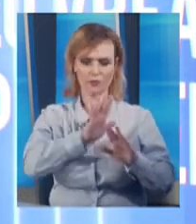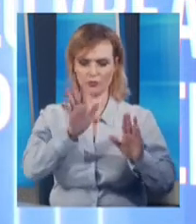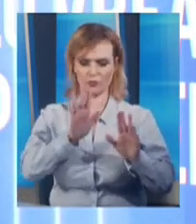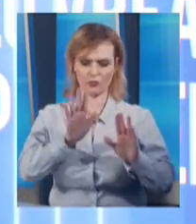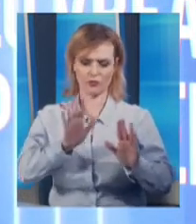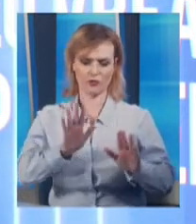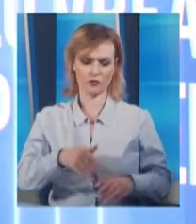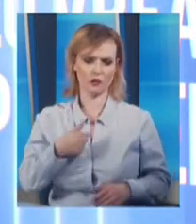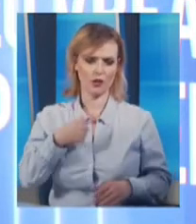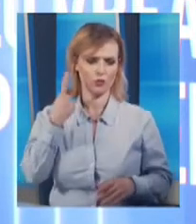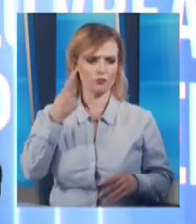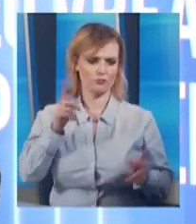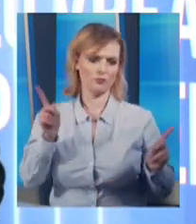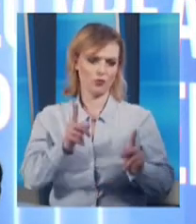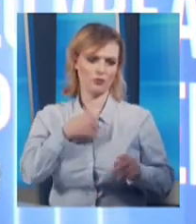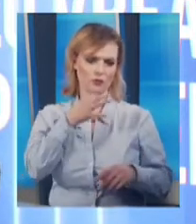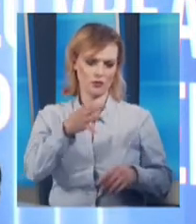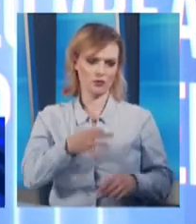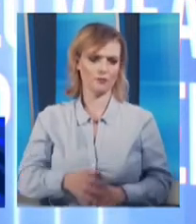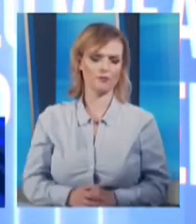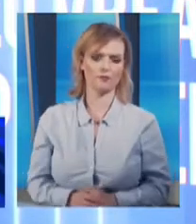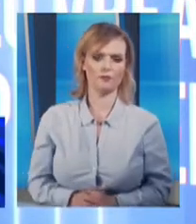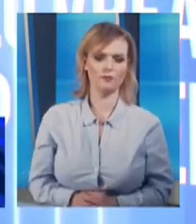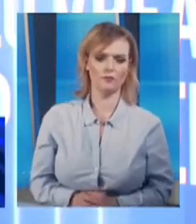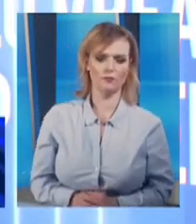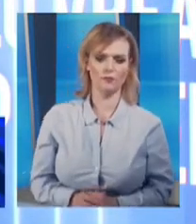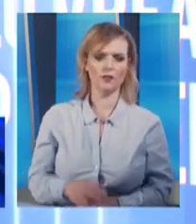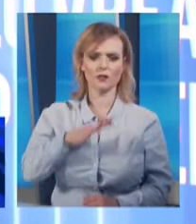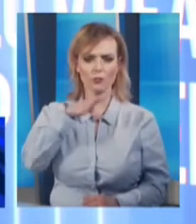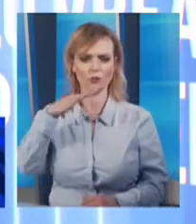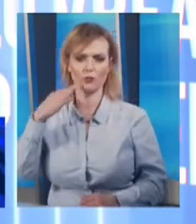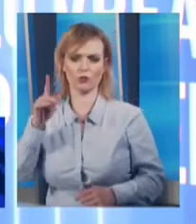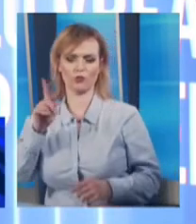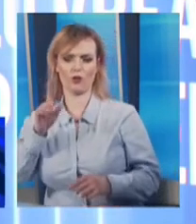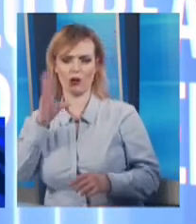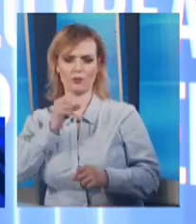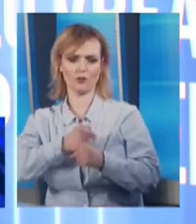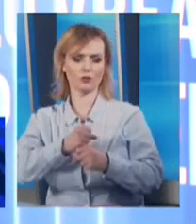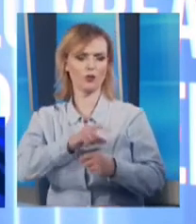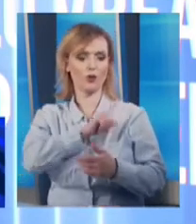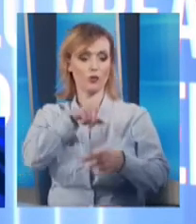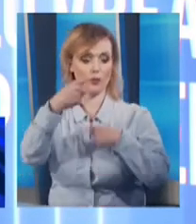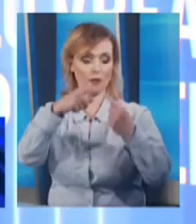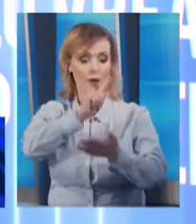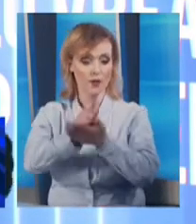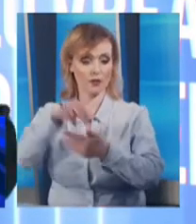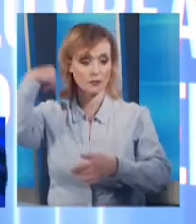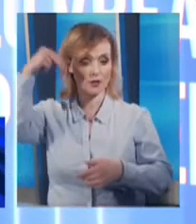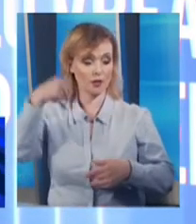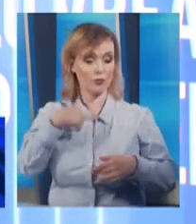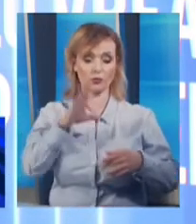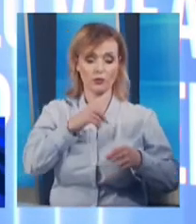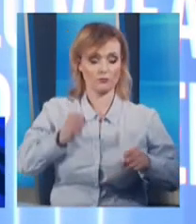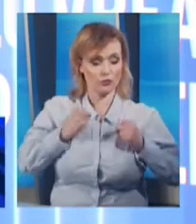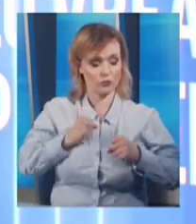cred că a fost suficient. Da. Sunt mult mai multe de făcut, dar prin prisma prerogativelor președintelui am spus, voi face tot ce